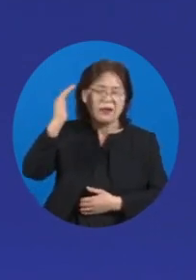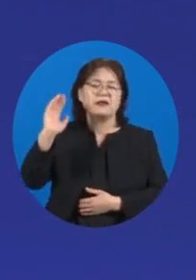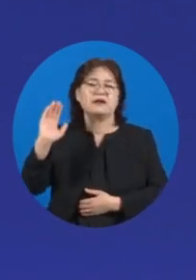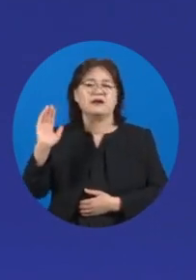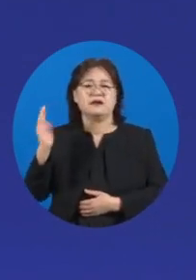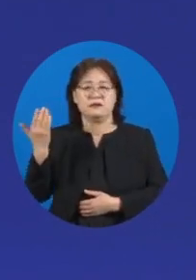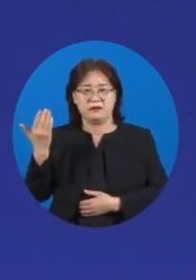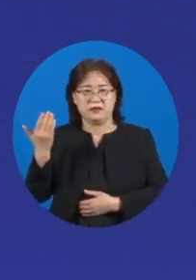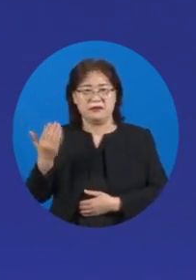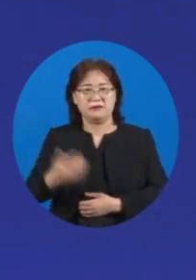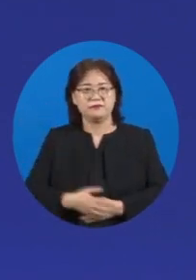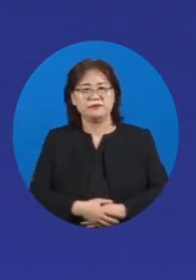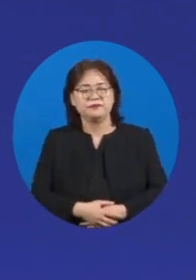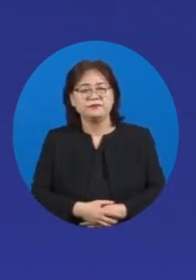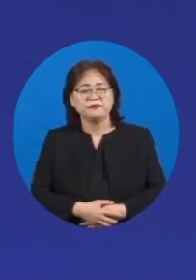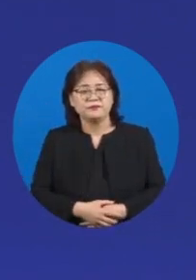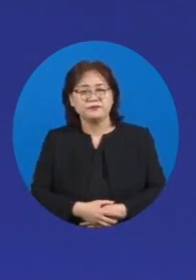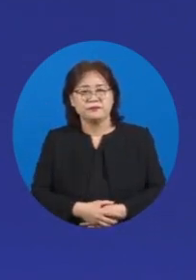것이